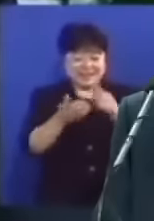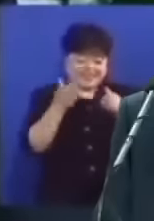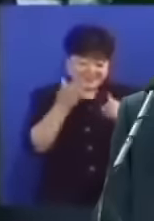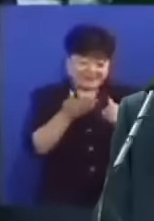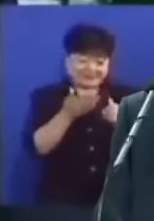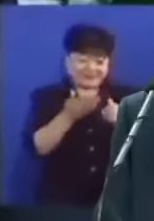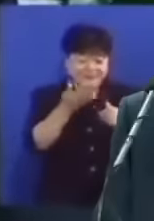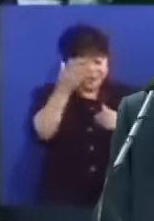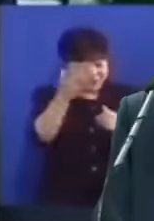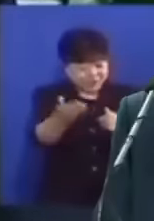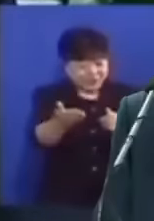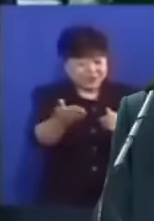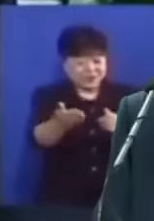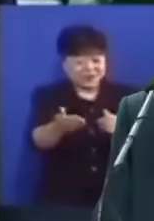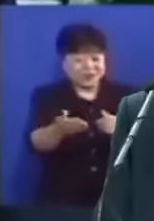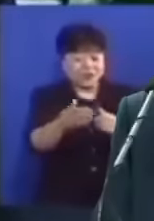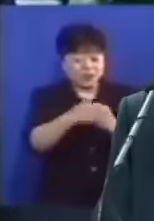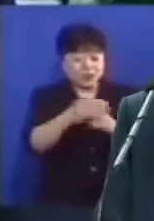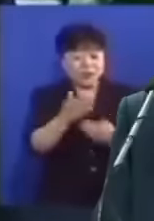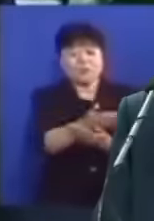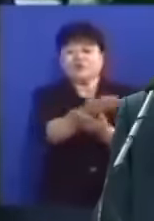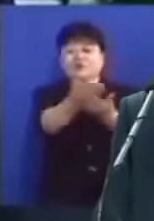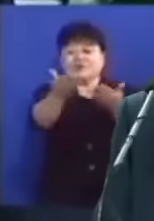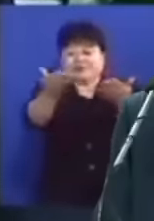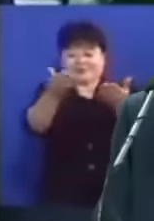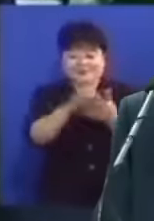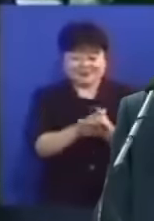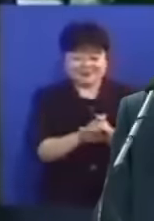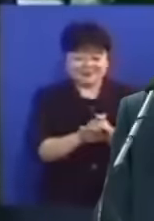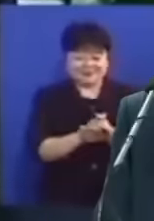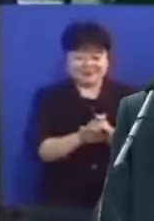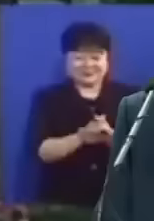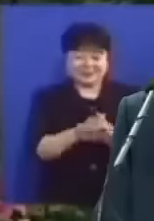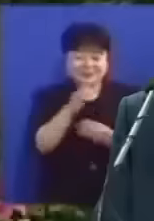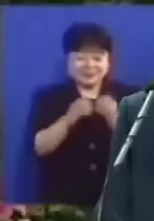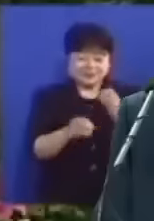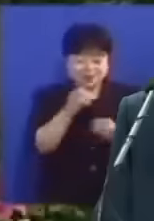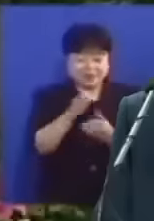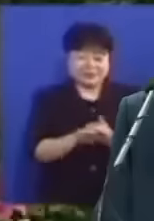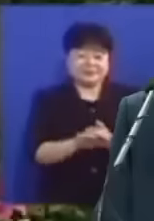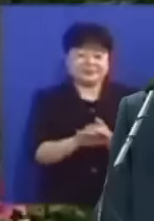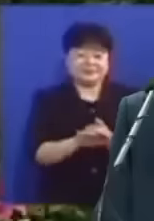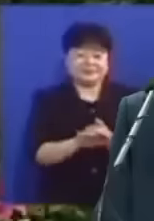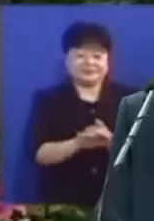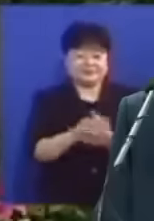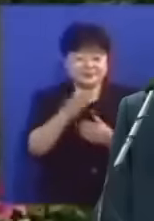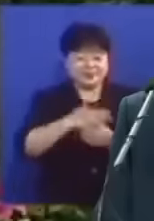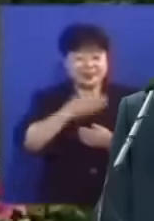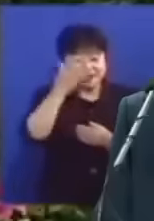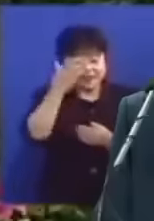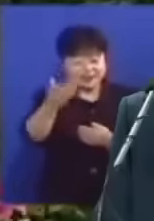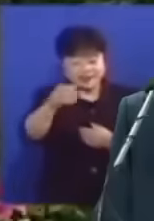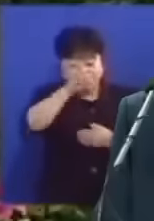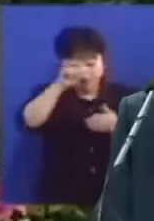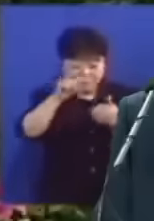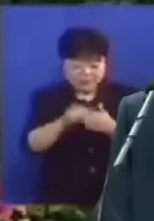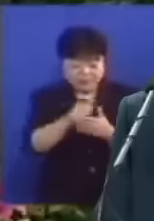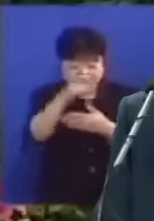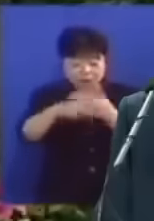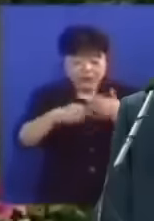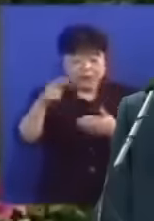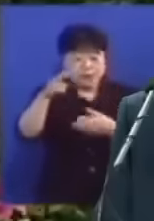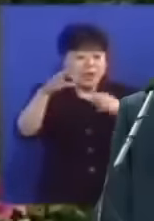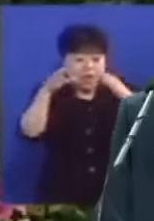하나님이 여러분에게 도움을 베풀어 주시는 것입니다. 시편 104편 33절에 내가 평생토록